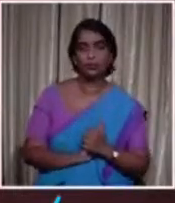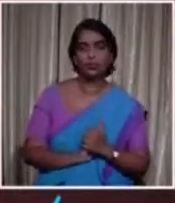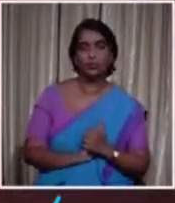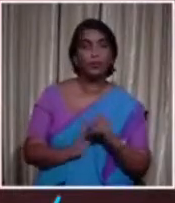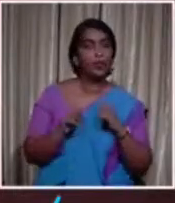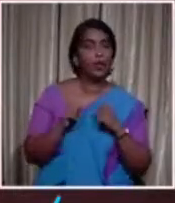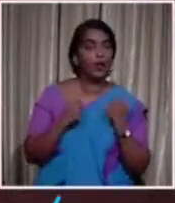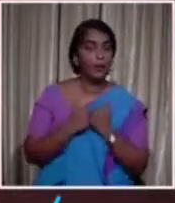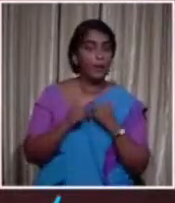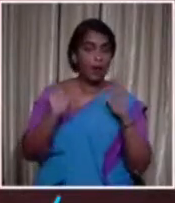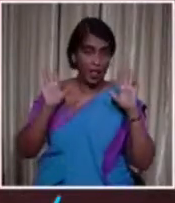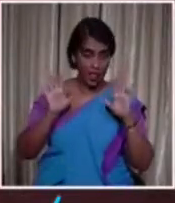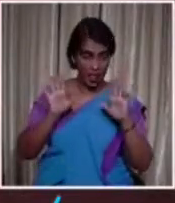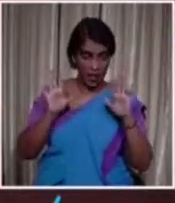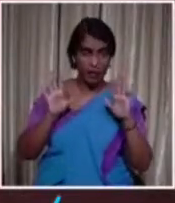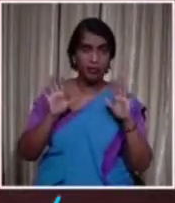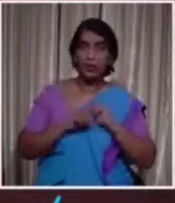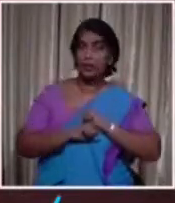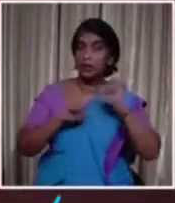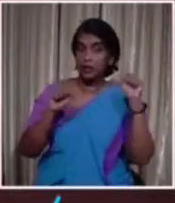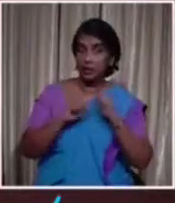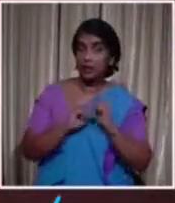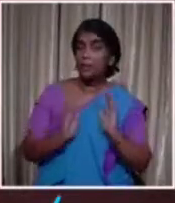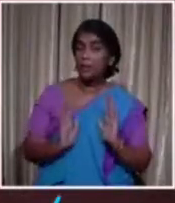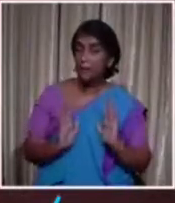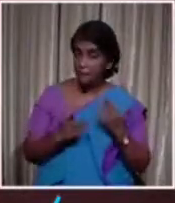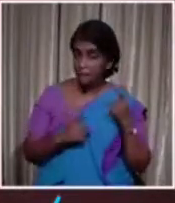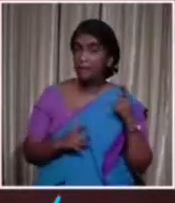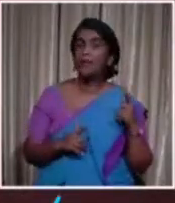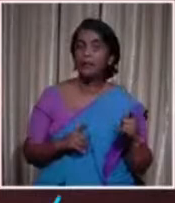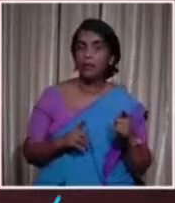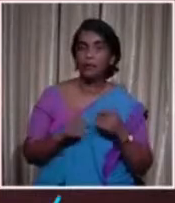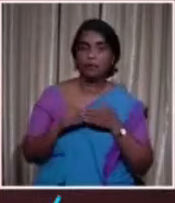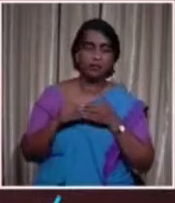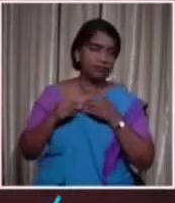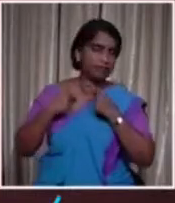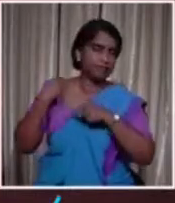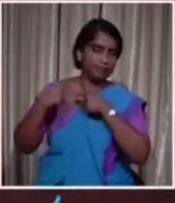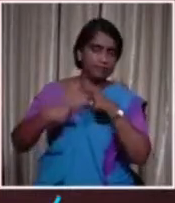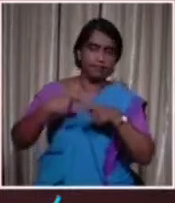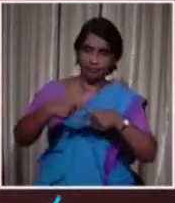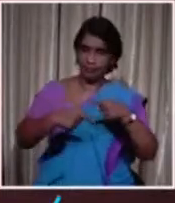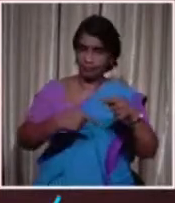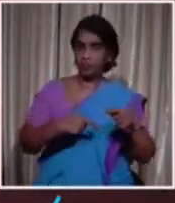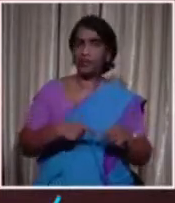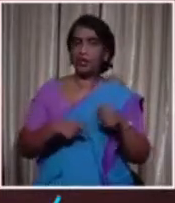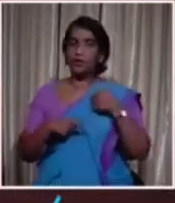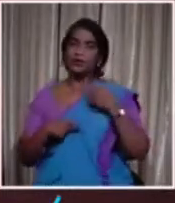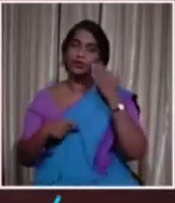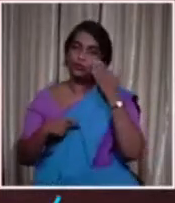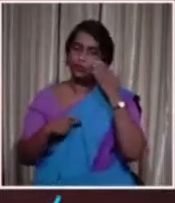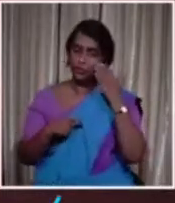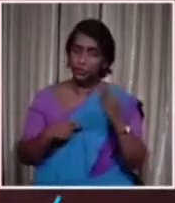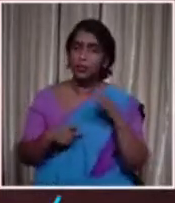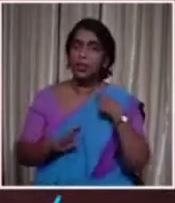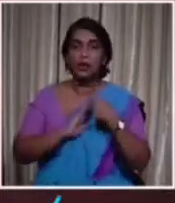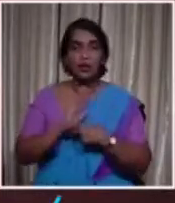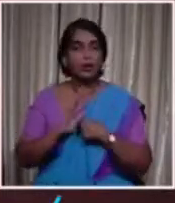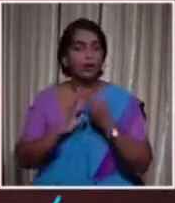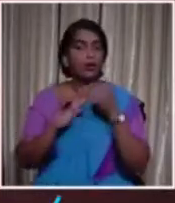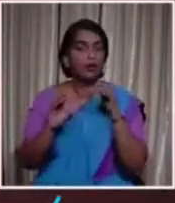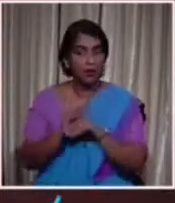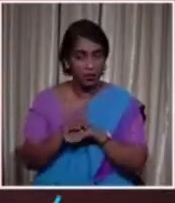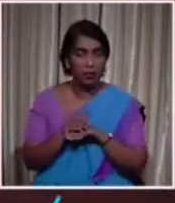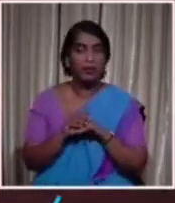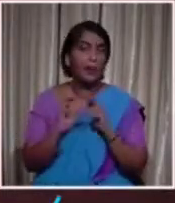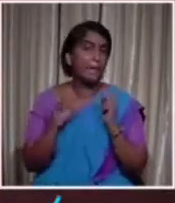අප්‍රේල් 9 වෙනිදා අරගලේ බිහි වෙන්නේ මේ පසුබිම ඔස්සේ දැන් අපි දකිනවා මේ රටය තුල වත්තලා